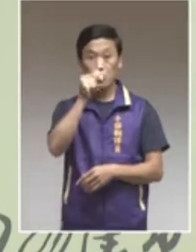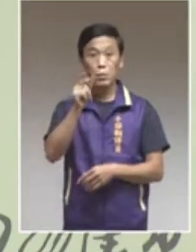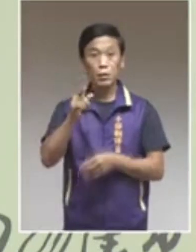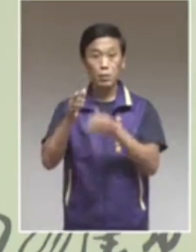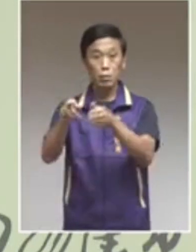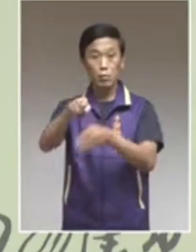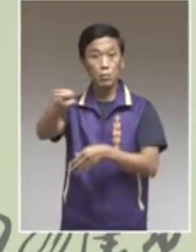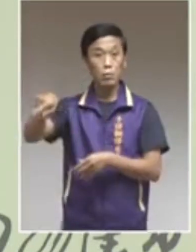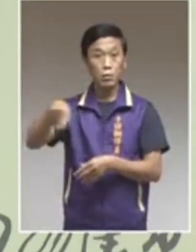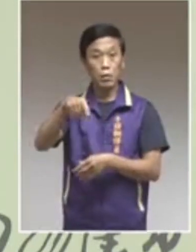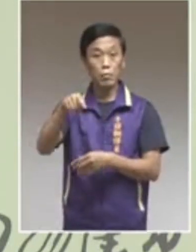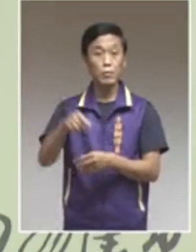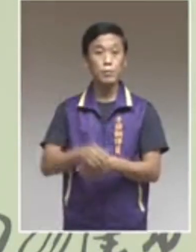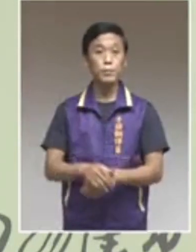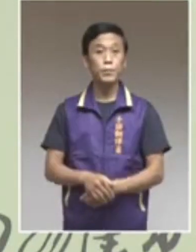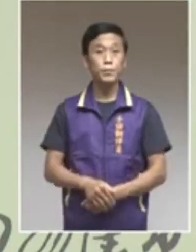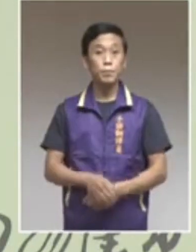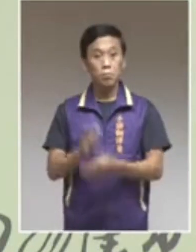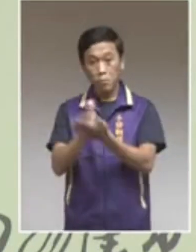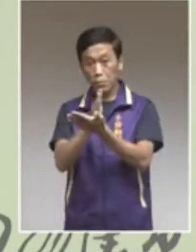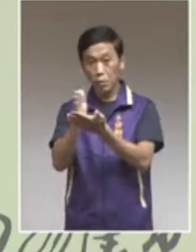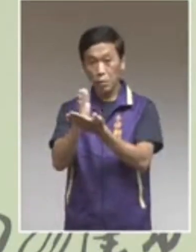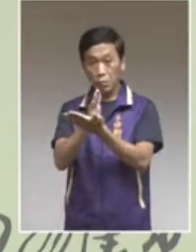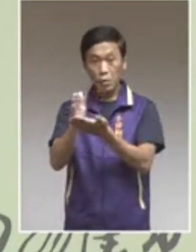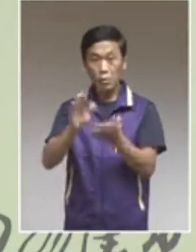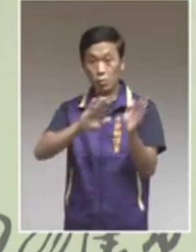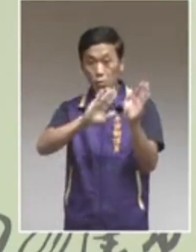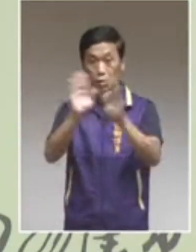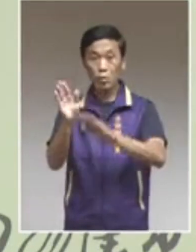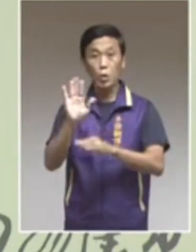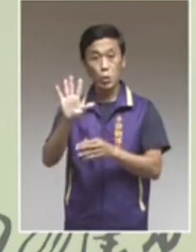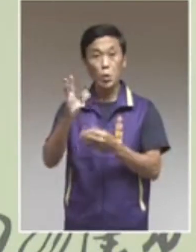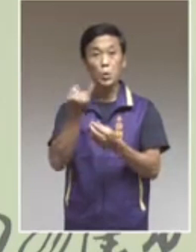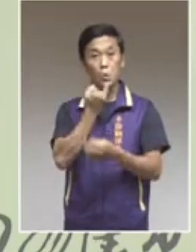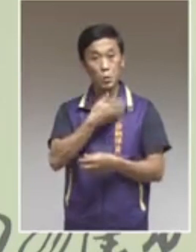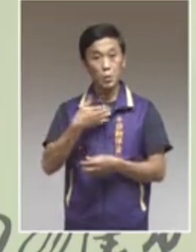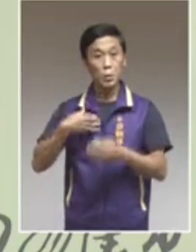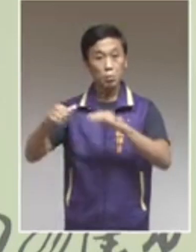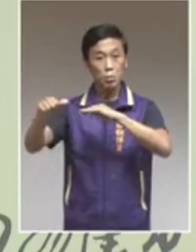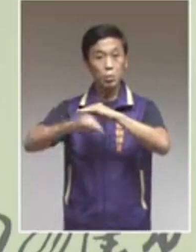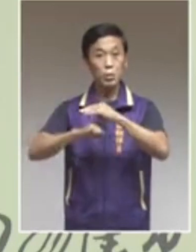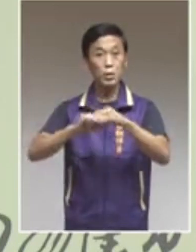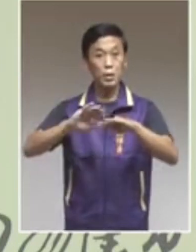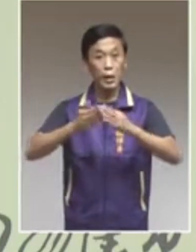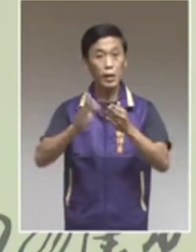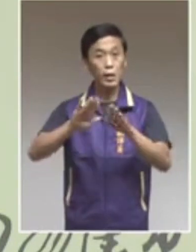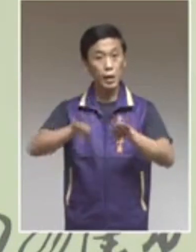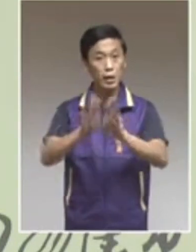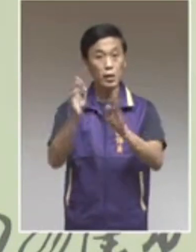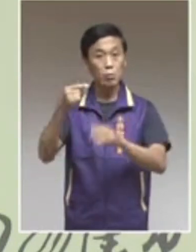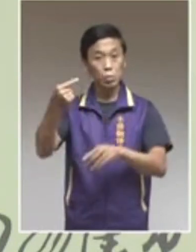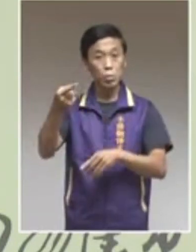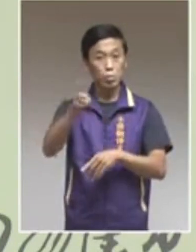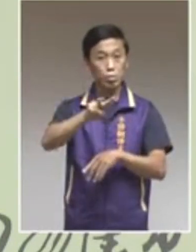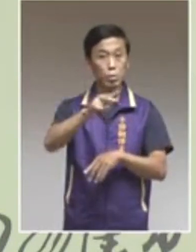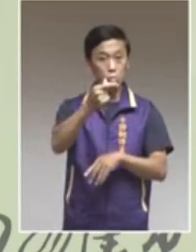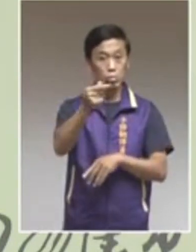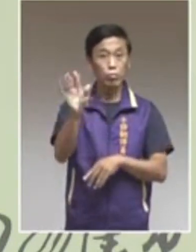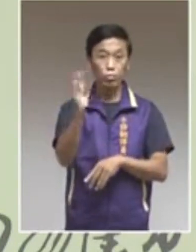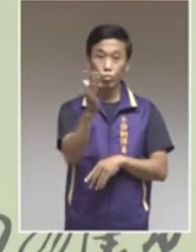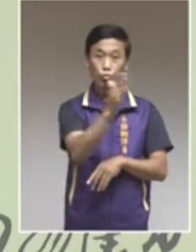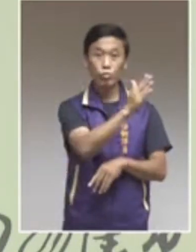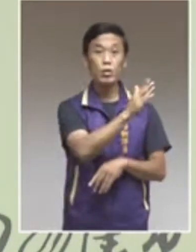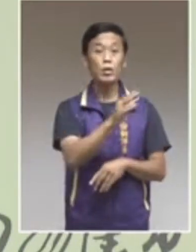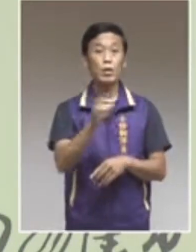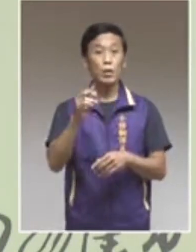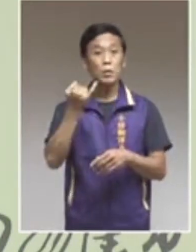的再把它在判断上，那有一些是进入以后阴阴阳阳，结果那理论上应